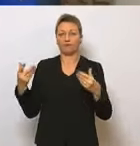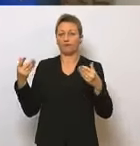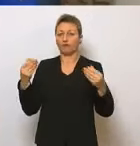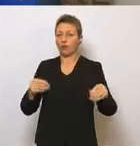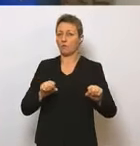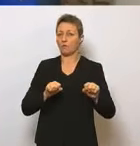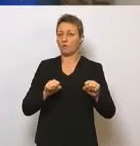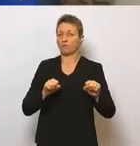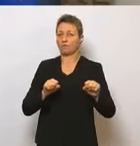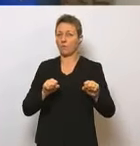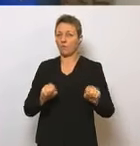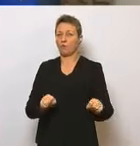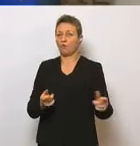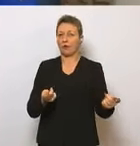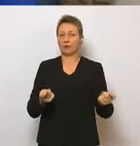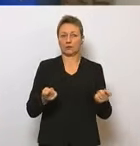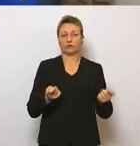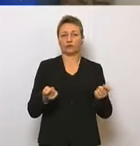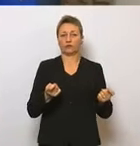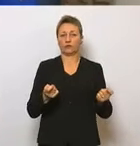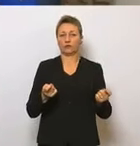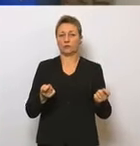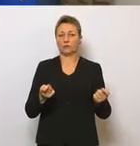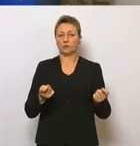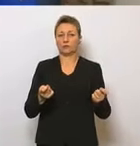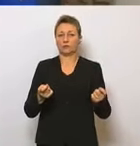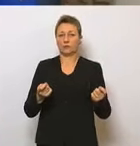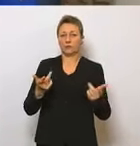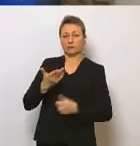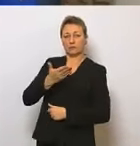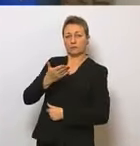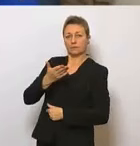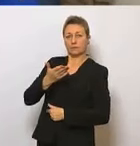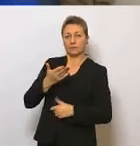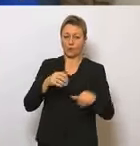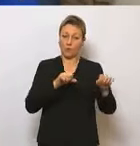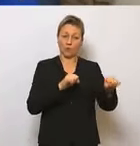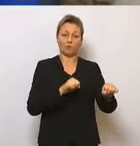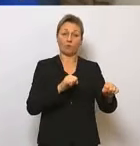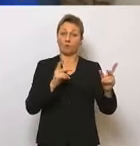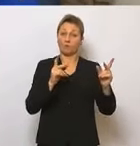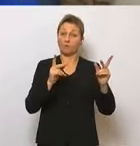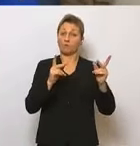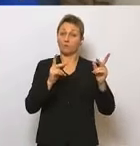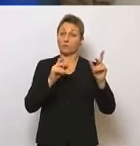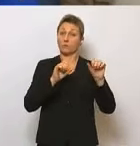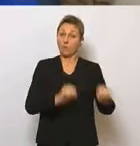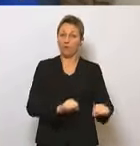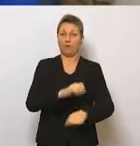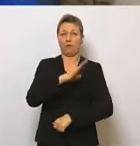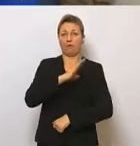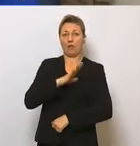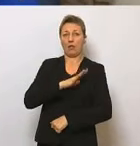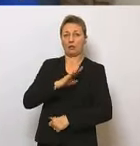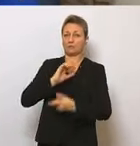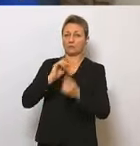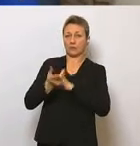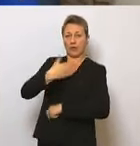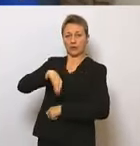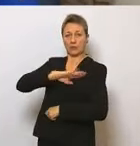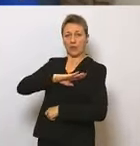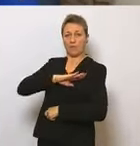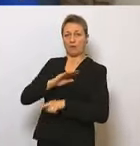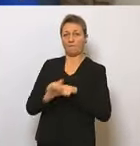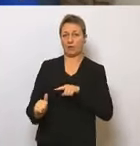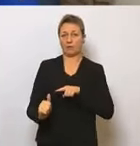Et ainsi, il vous faut être mis devant vos responsabilités lorsque vous avez un tel pouvoir. Et cette législation sur